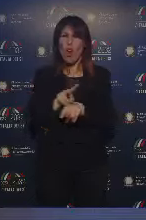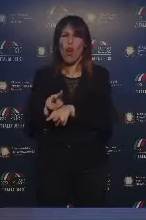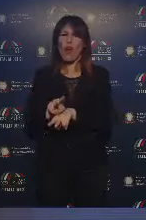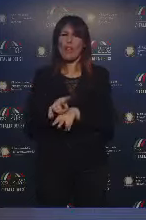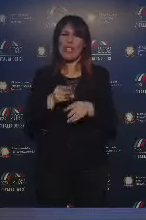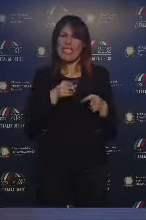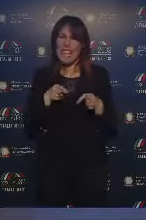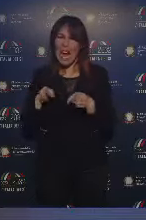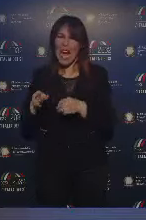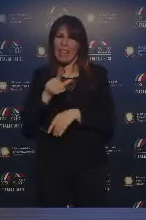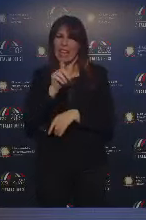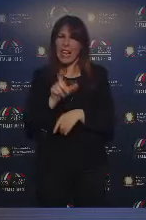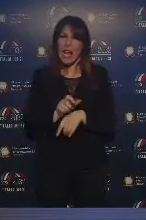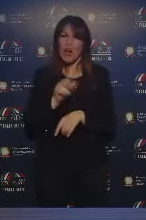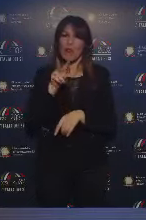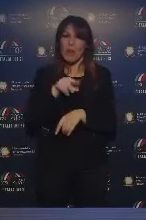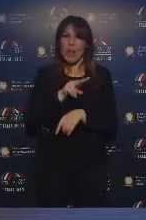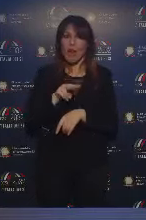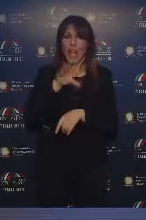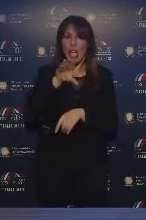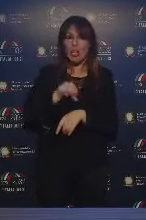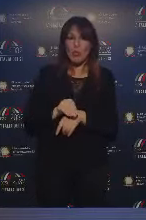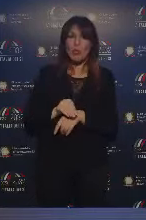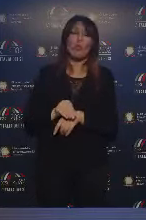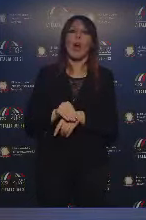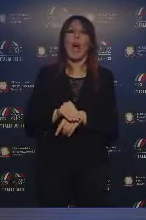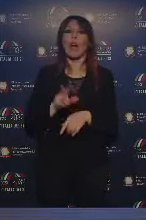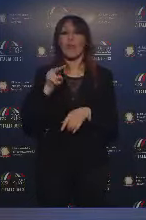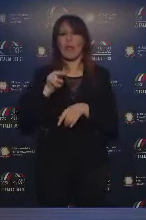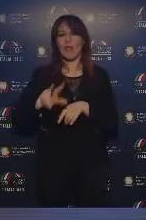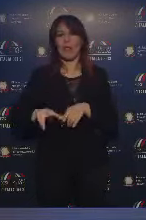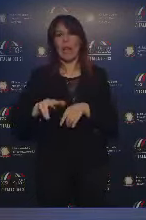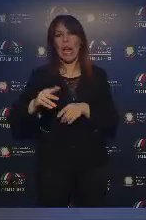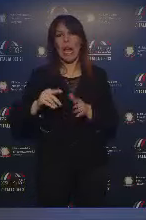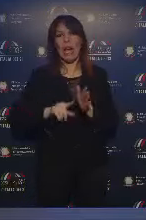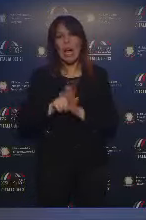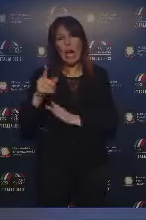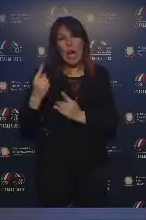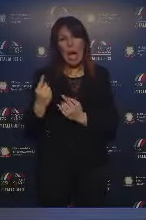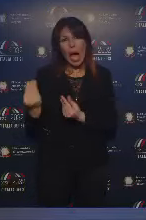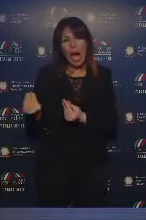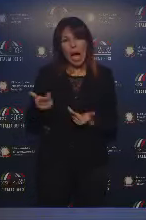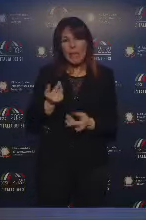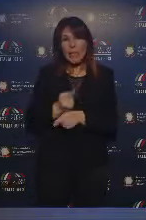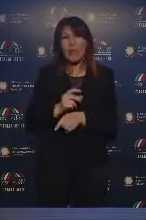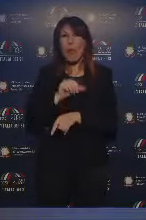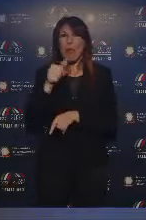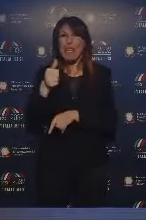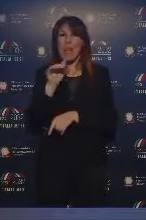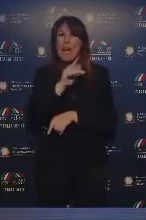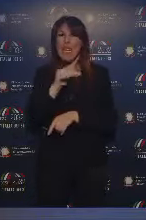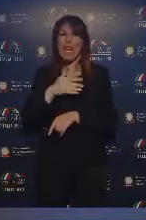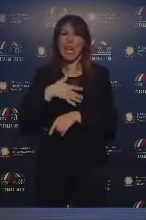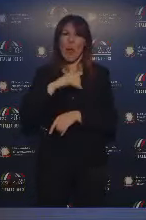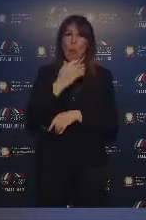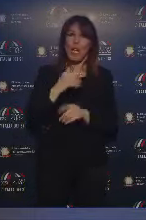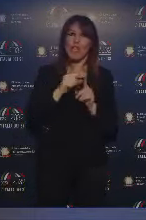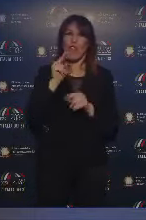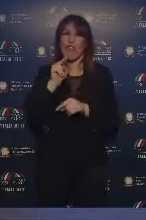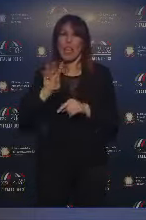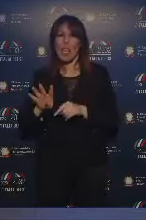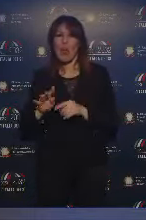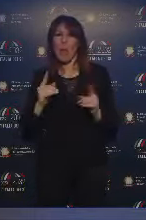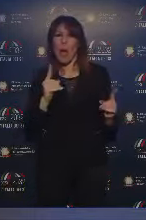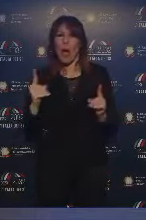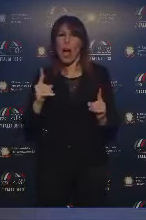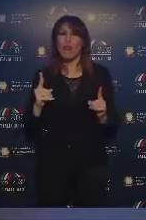222 Adesso aspettiamo il definitivo 2023 la prima causa di mortalità per i ragazzi fra i 15 e 24 anni sono